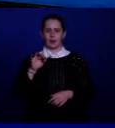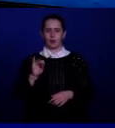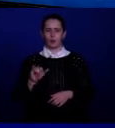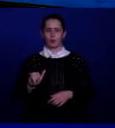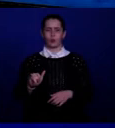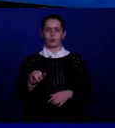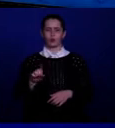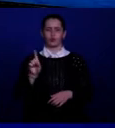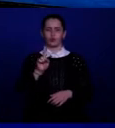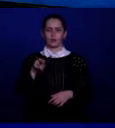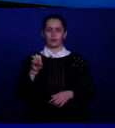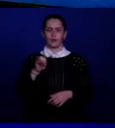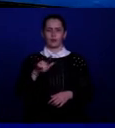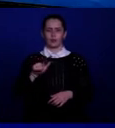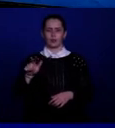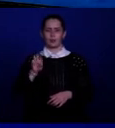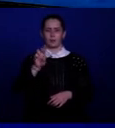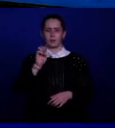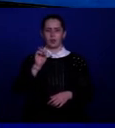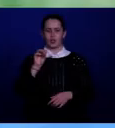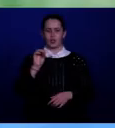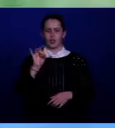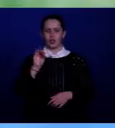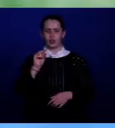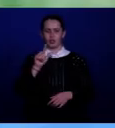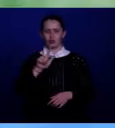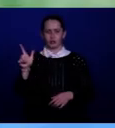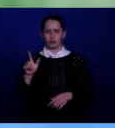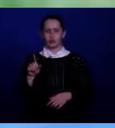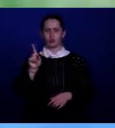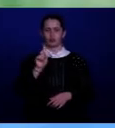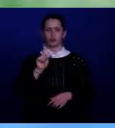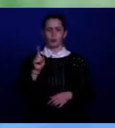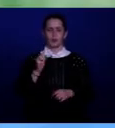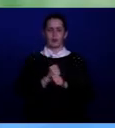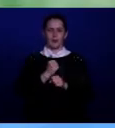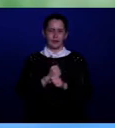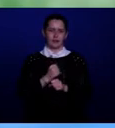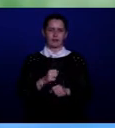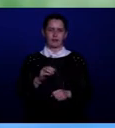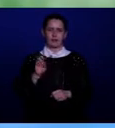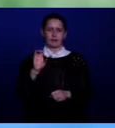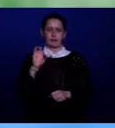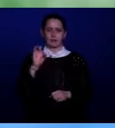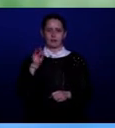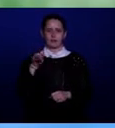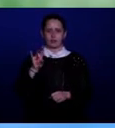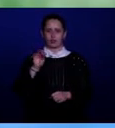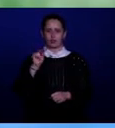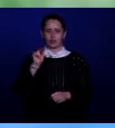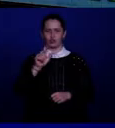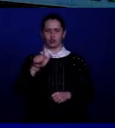Что делать? Беречь. Что делать? Стричь.